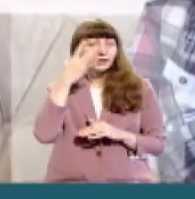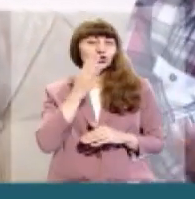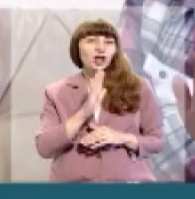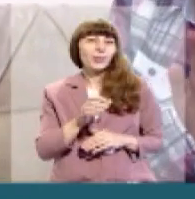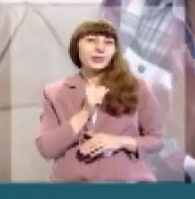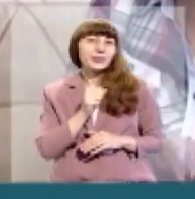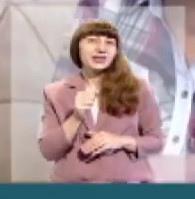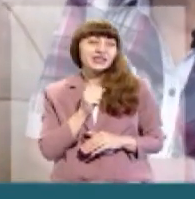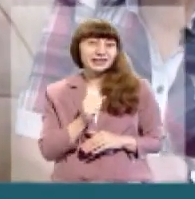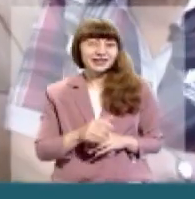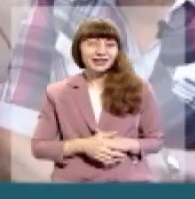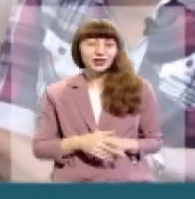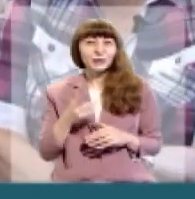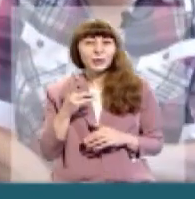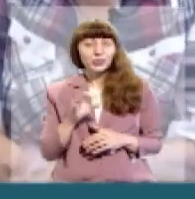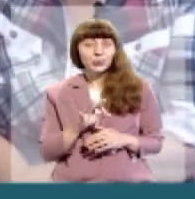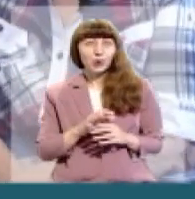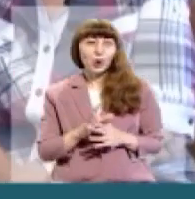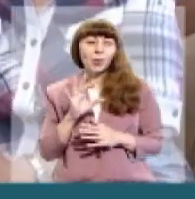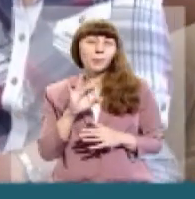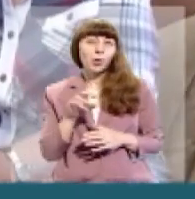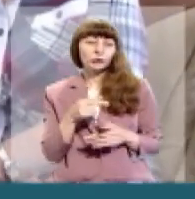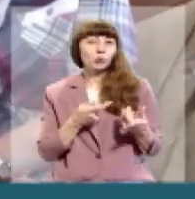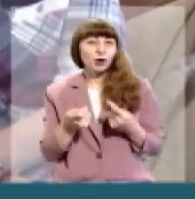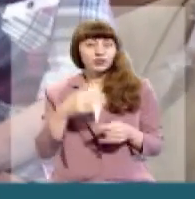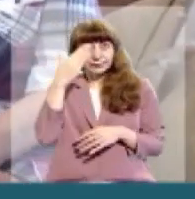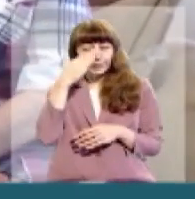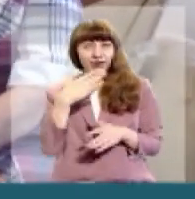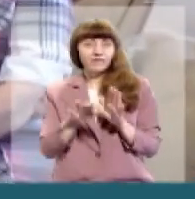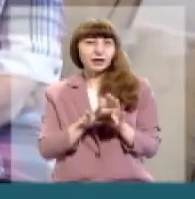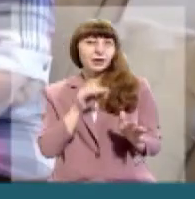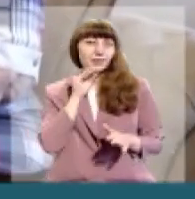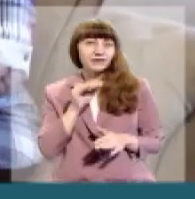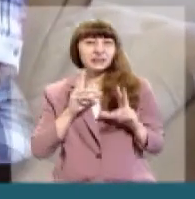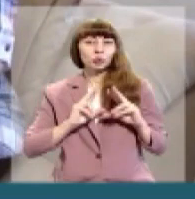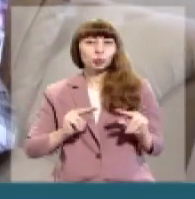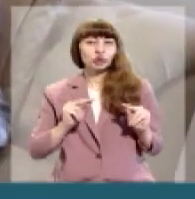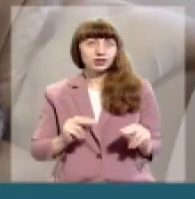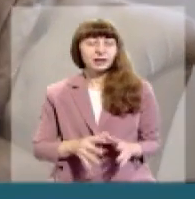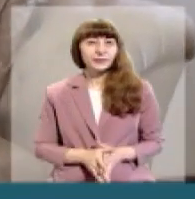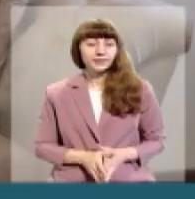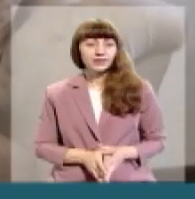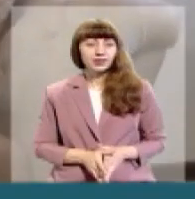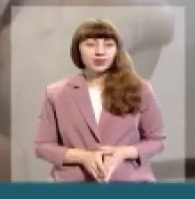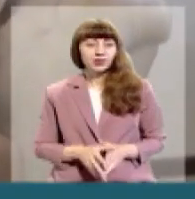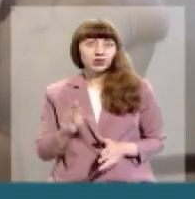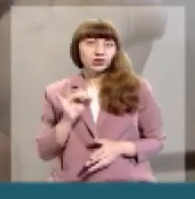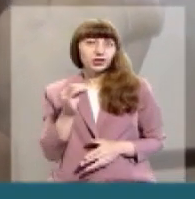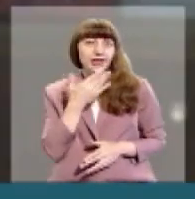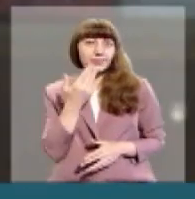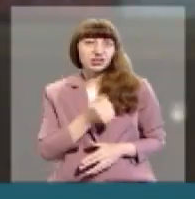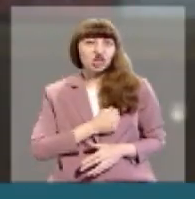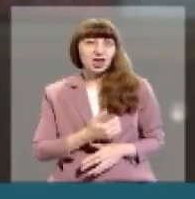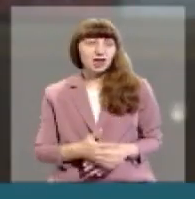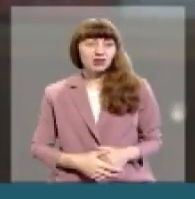бірде күнім болмады дейді. Еңбек жолын Жітіқара қаласынан бастап білім басқармасының басшысына дейін көтерілді. Әр жылдары Қостанай, Орал,